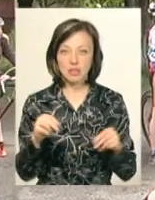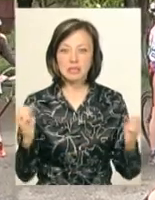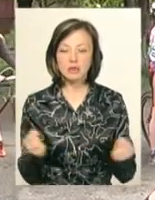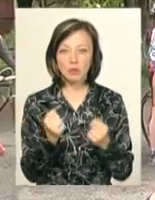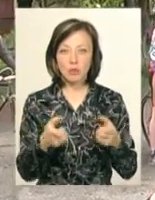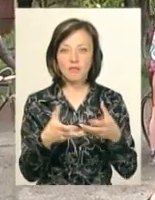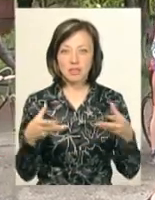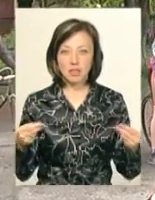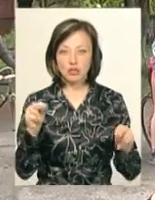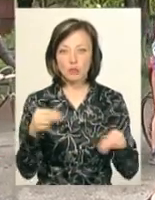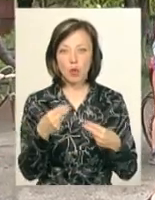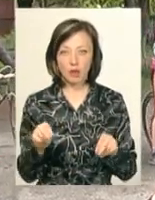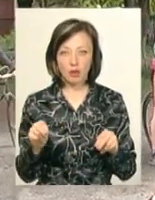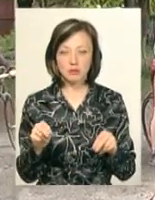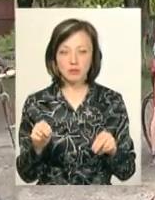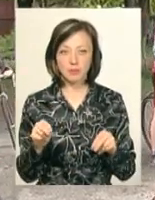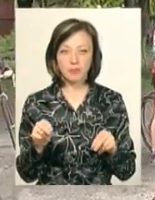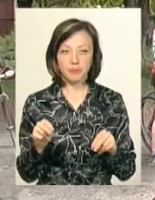зимовий, весняний чемпіонат.